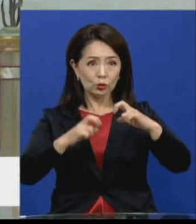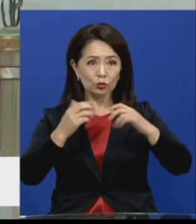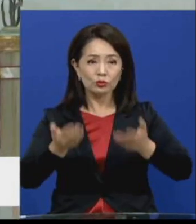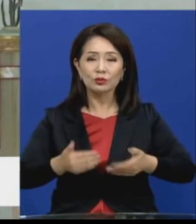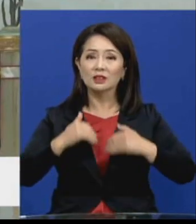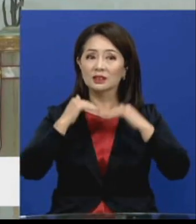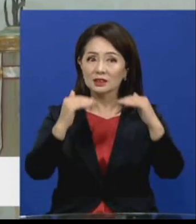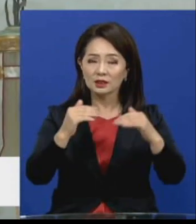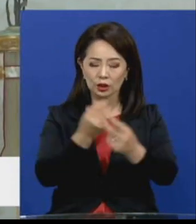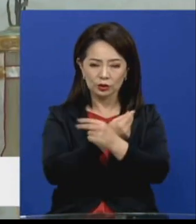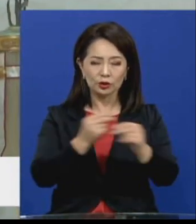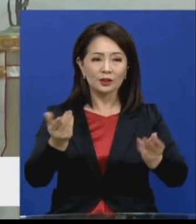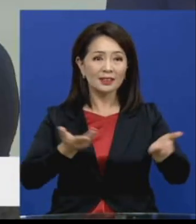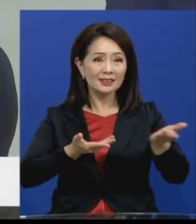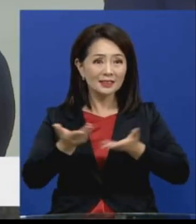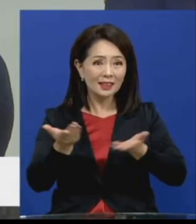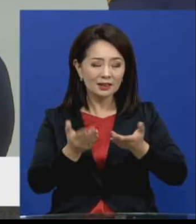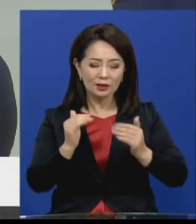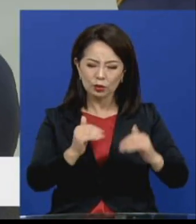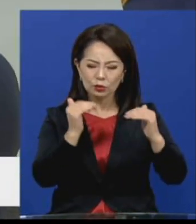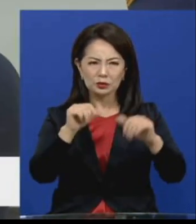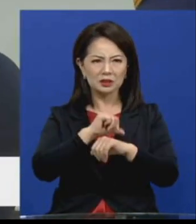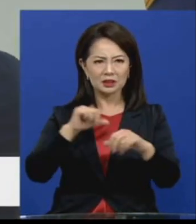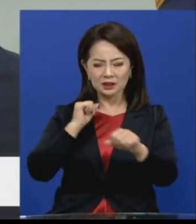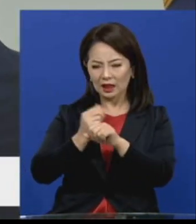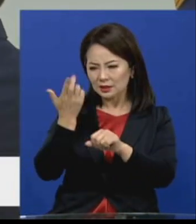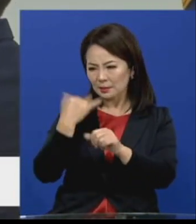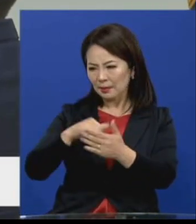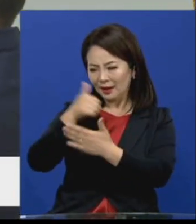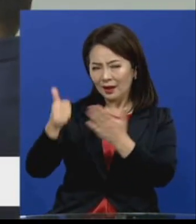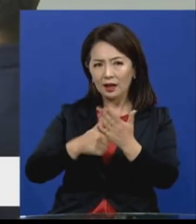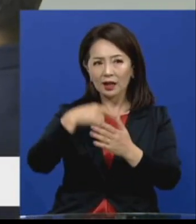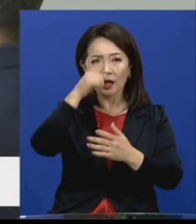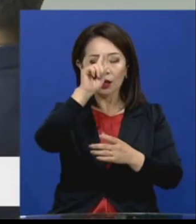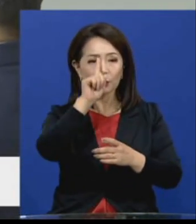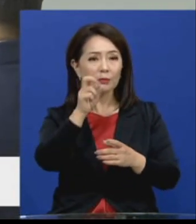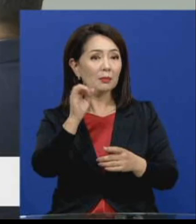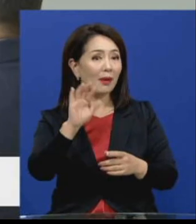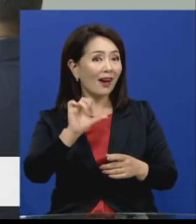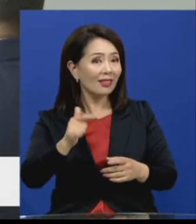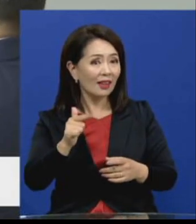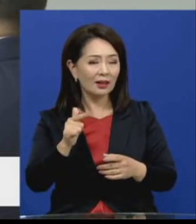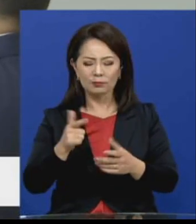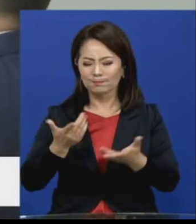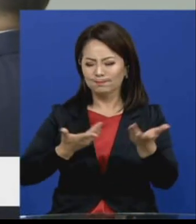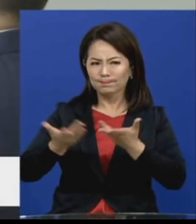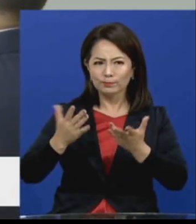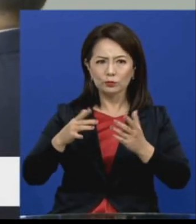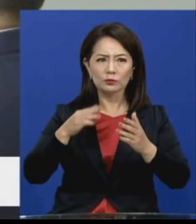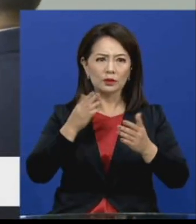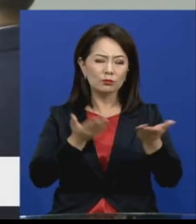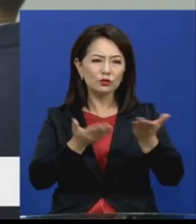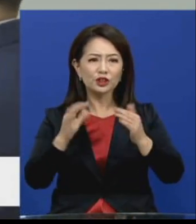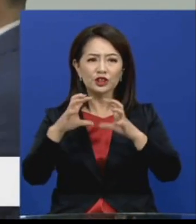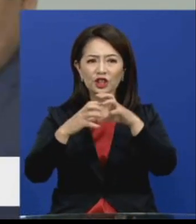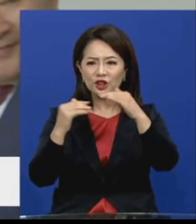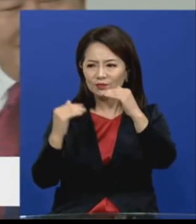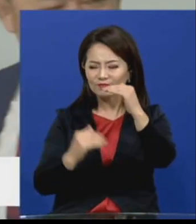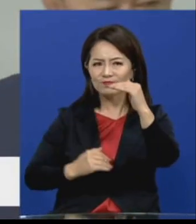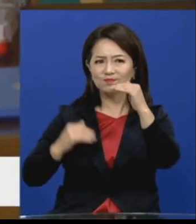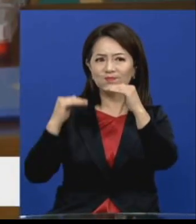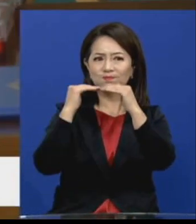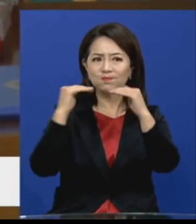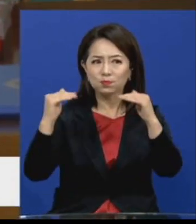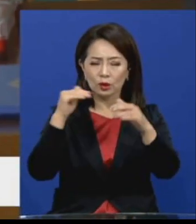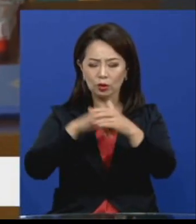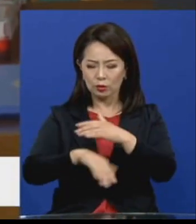зээлийг хөгжүүлэх, иргэдийн ажлын байрыг хангах, эрүүл мэнд барилгад идэвхтэй судалдаа, хүнс аж үйлдвэрийн салбарыг дэлхийн жишгт нийцүүлэн эрхэлсэн ажилд